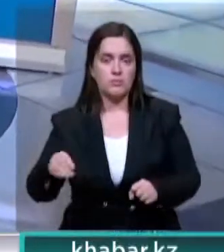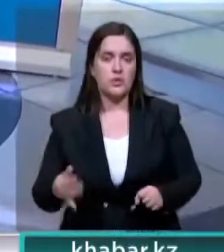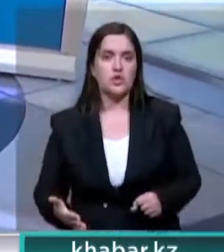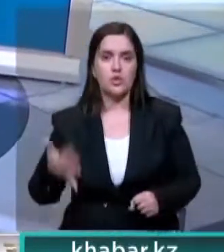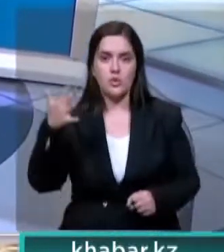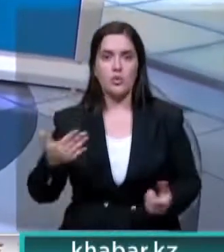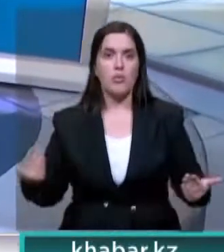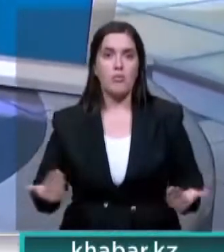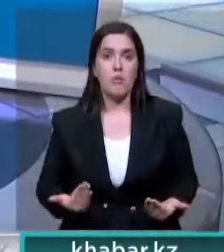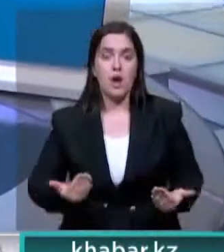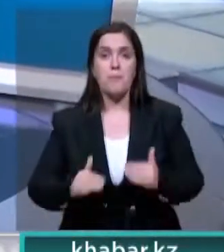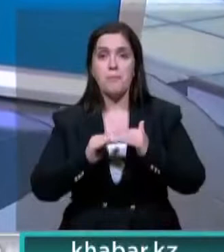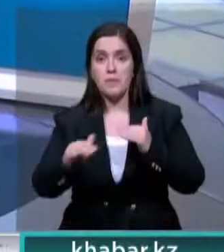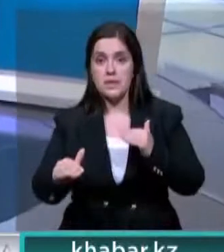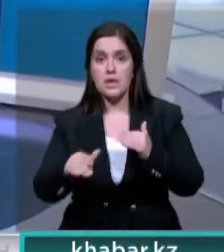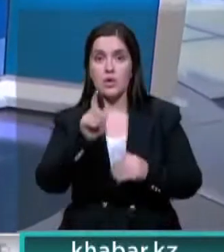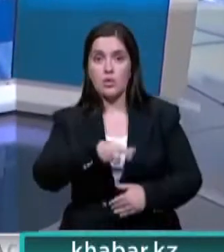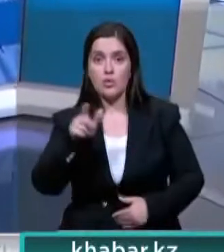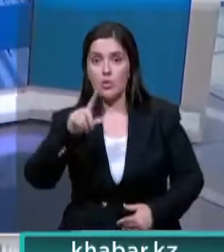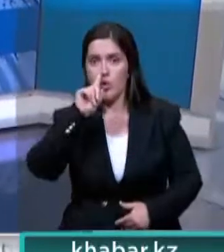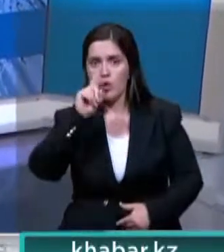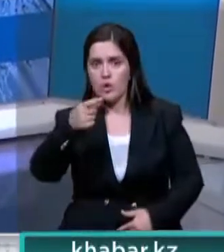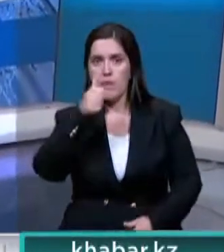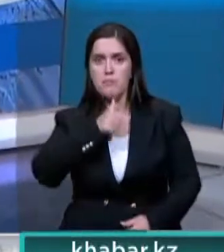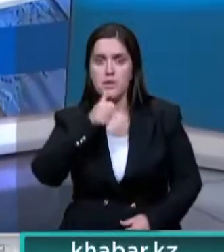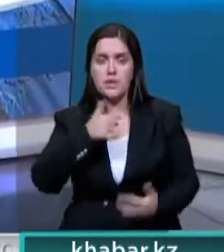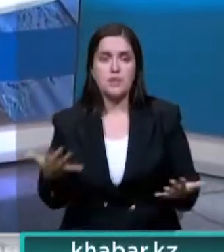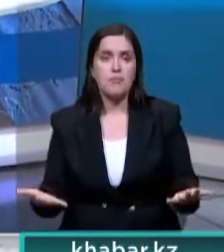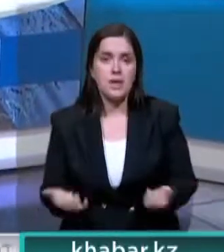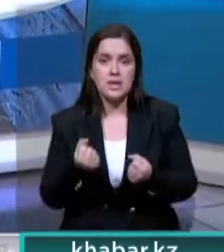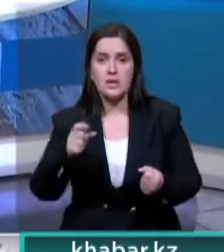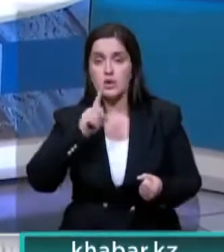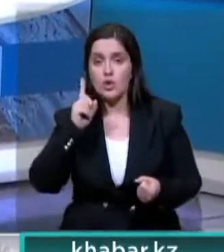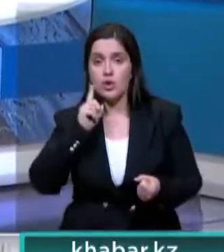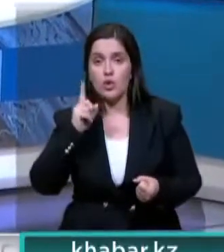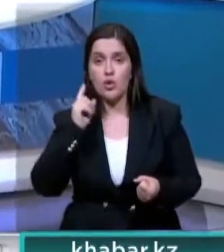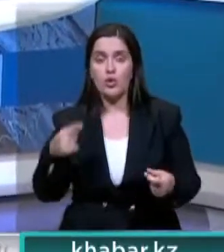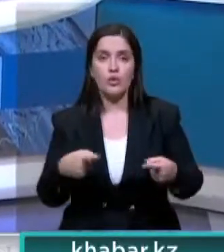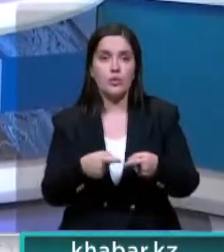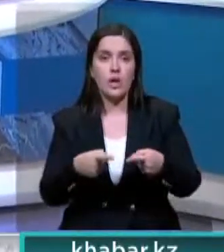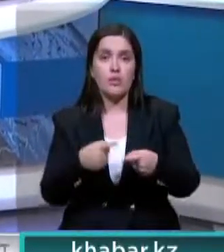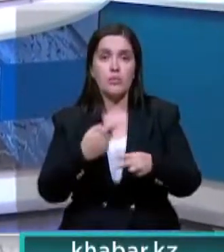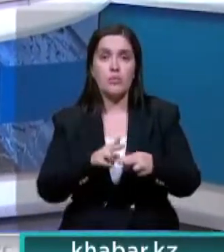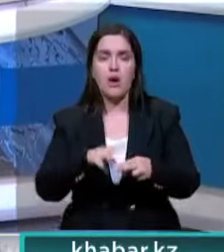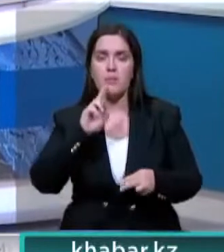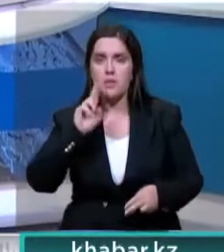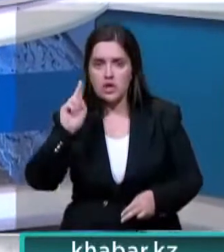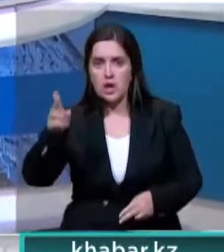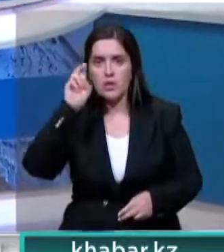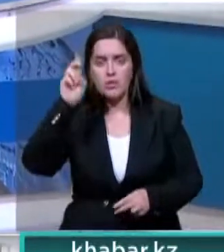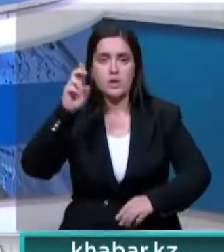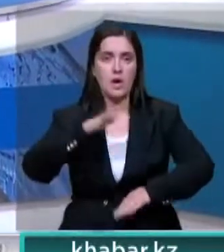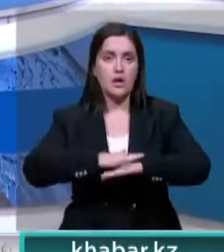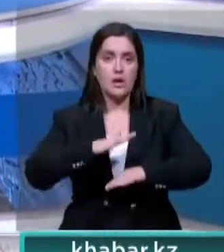появиться жилой комплекс. Местные жители больше года пытаются спасти зеленый уголок. Горожане не раз